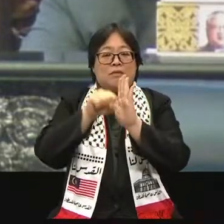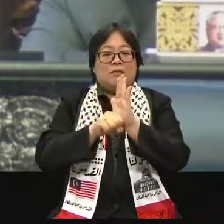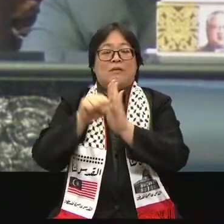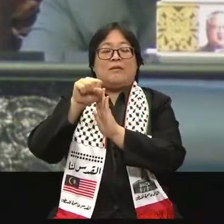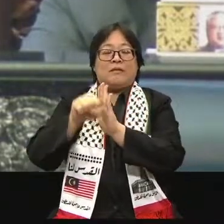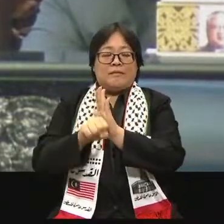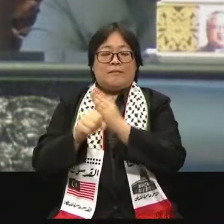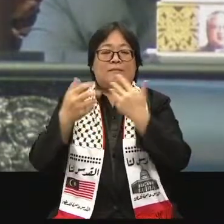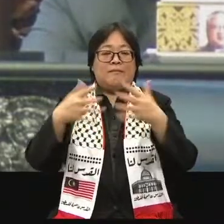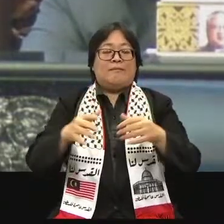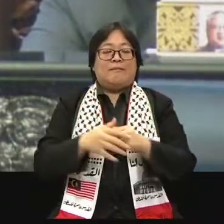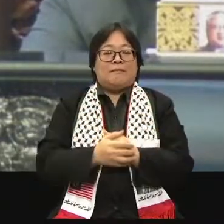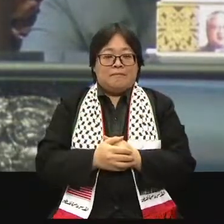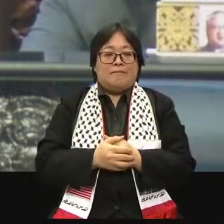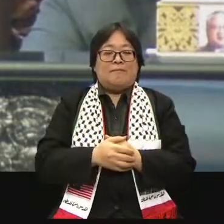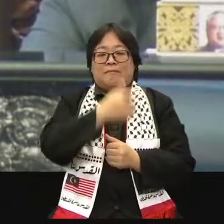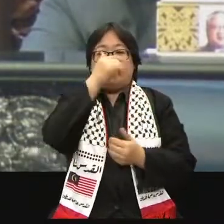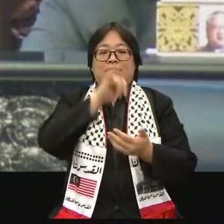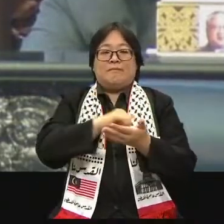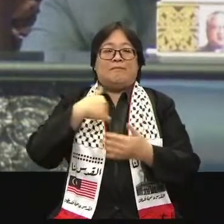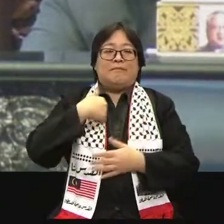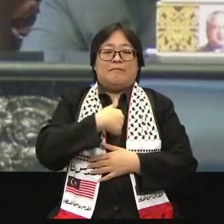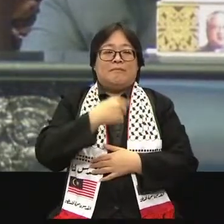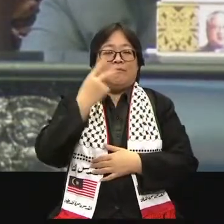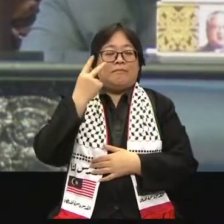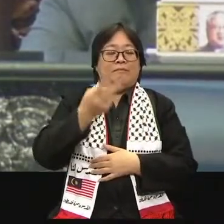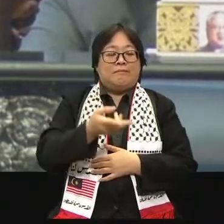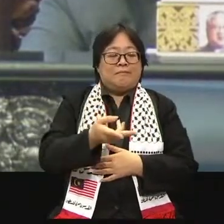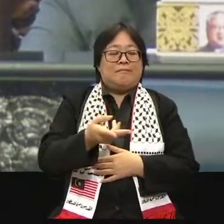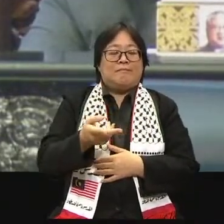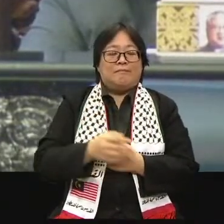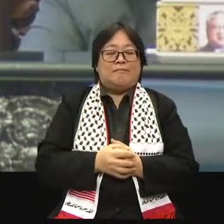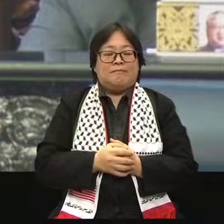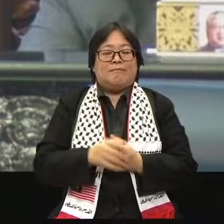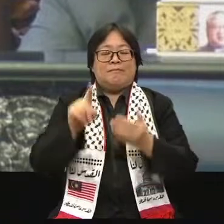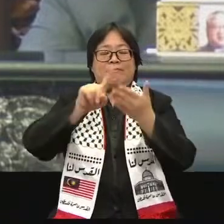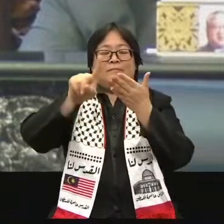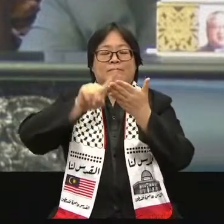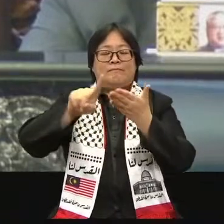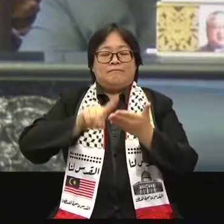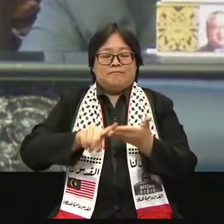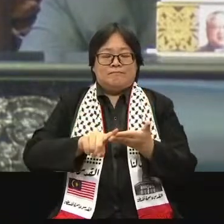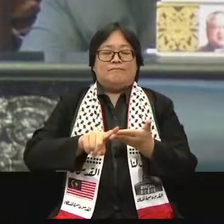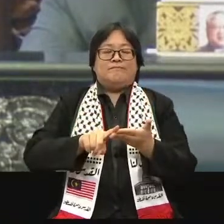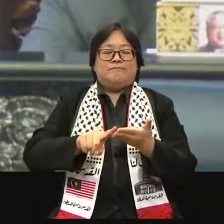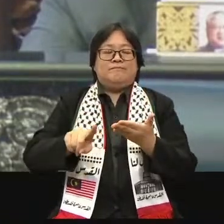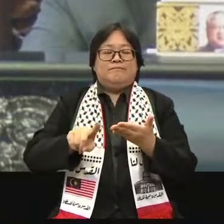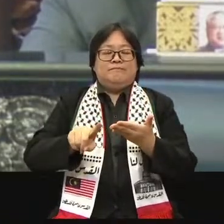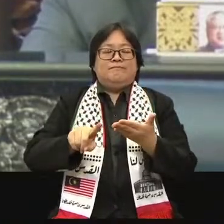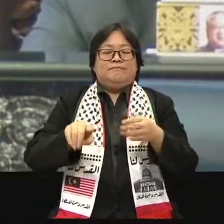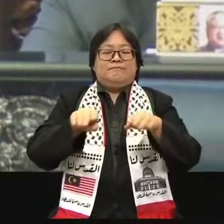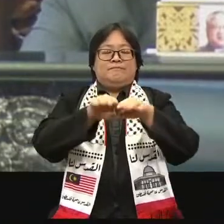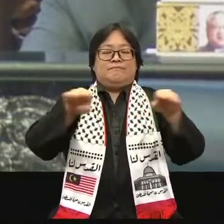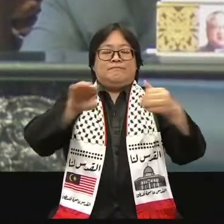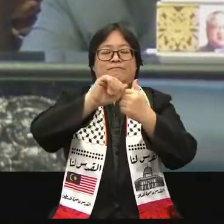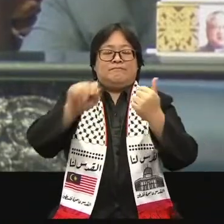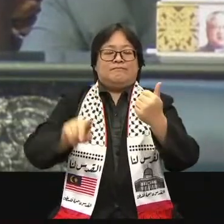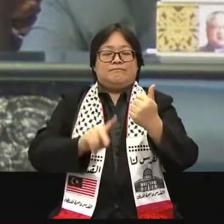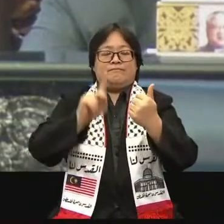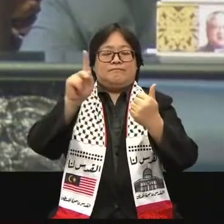yang telah ditetapkan itu sebabnya kita melihat bahawa semakan di peringkat